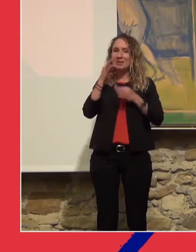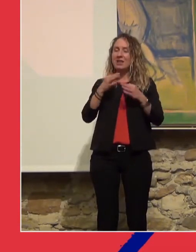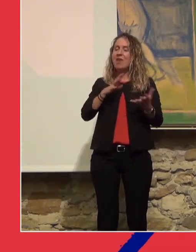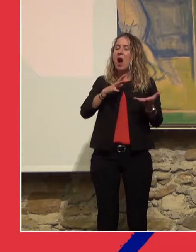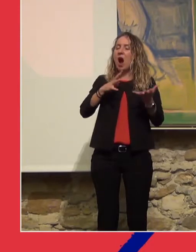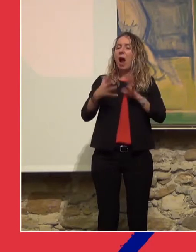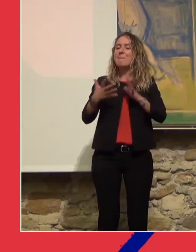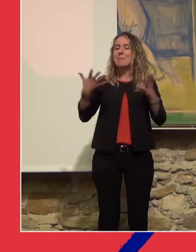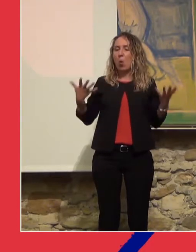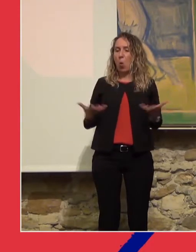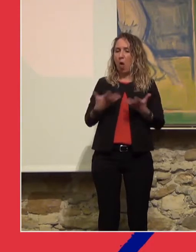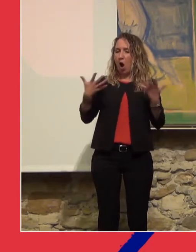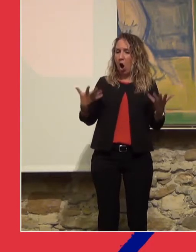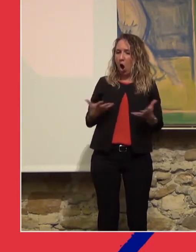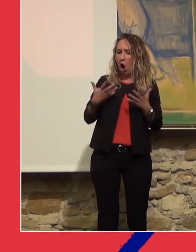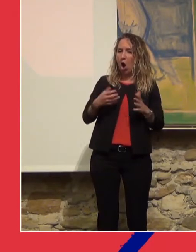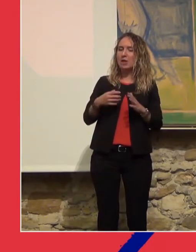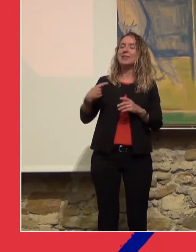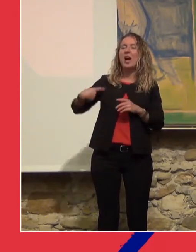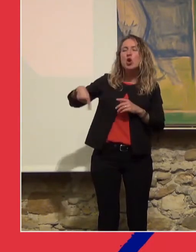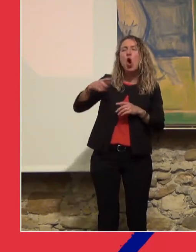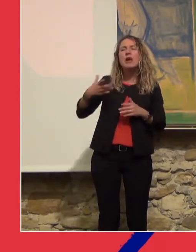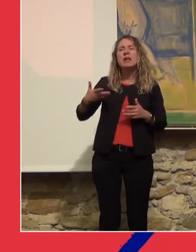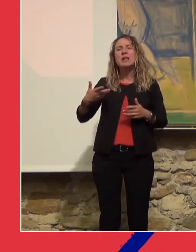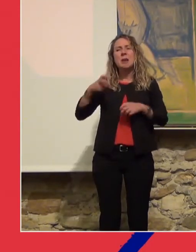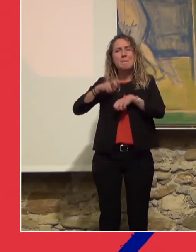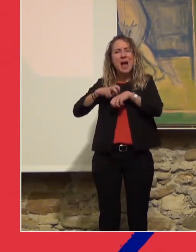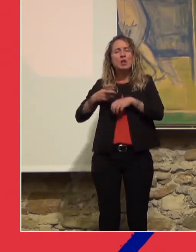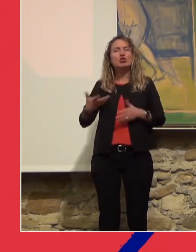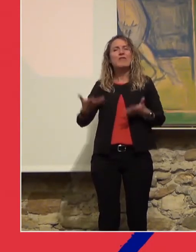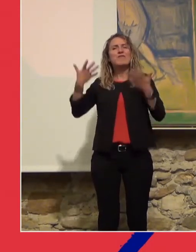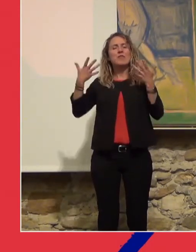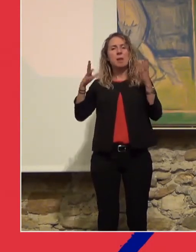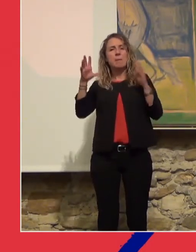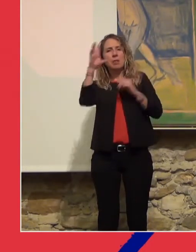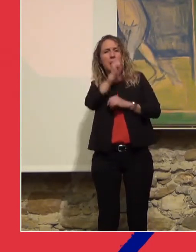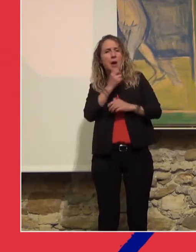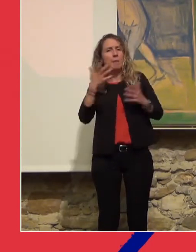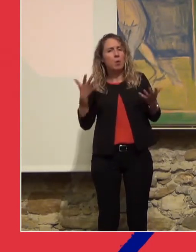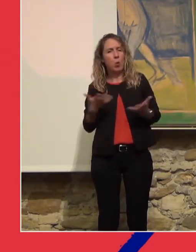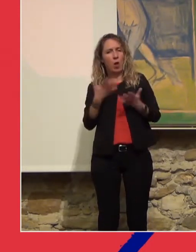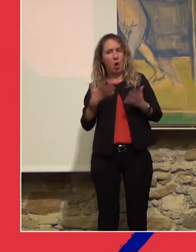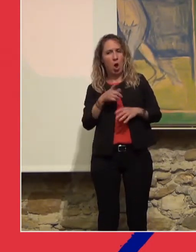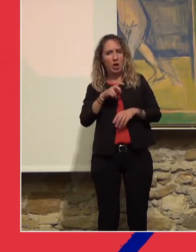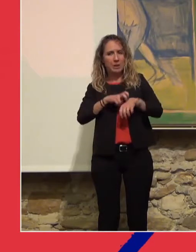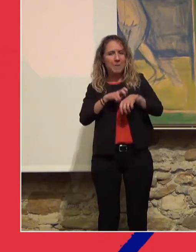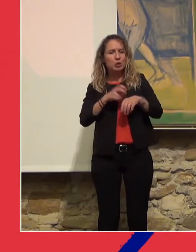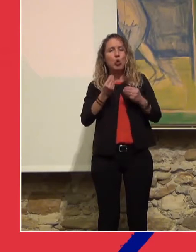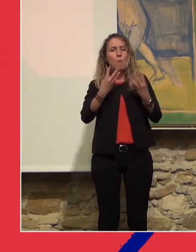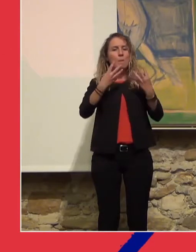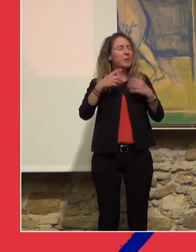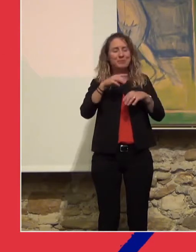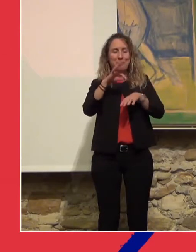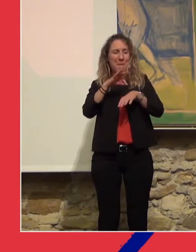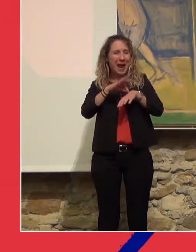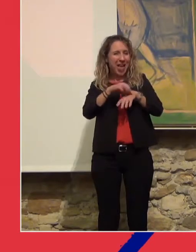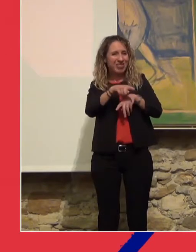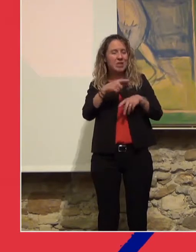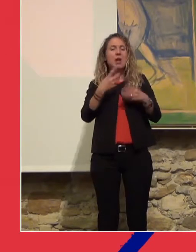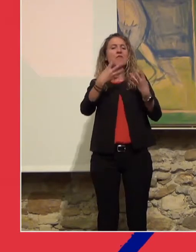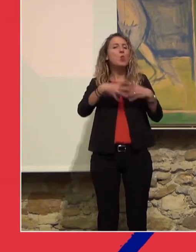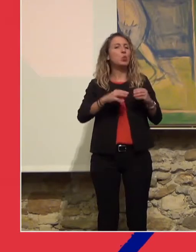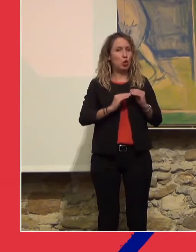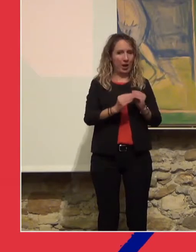storia naturale di questa malattia strana. Il primario di pediatria, il dottor